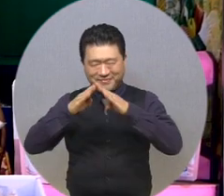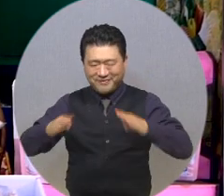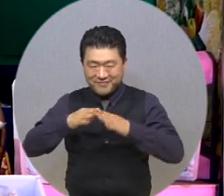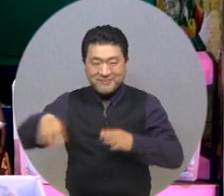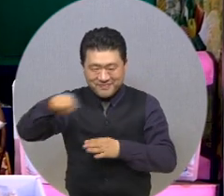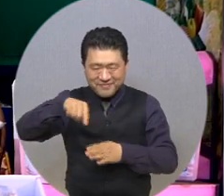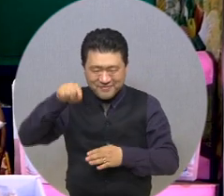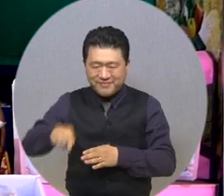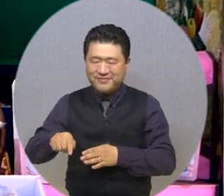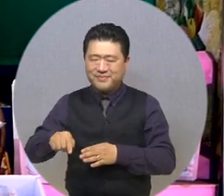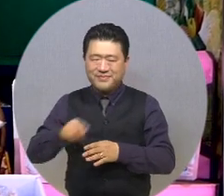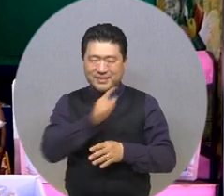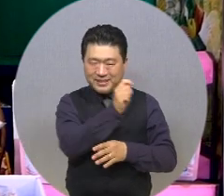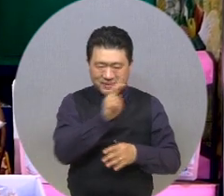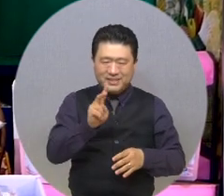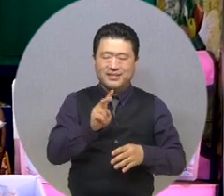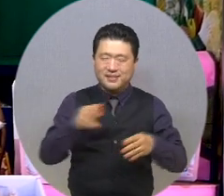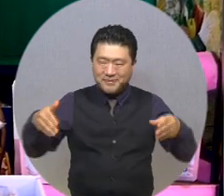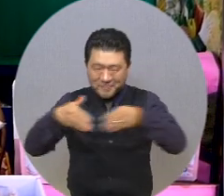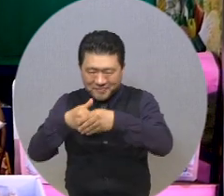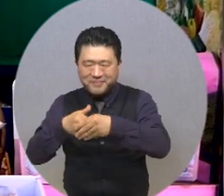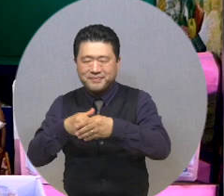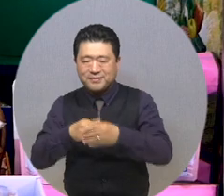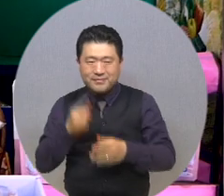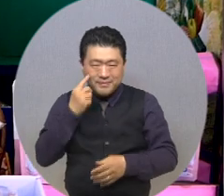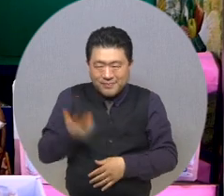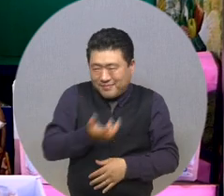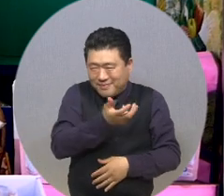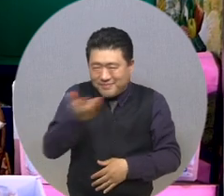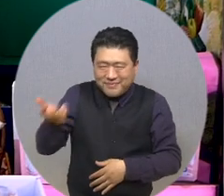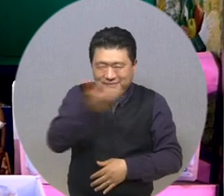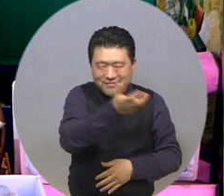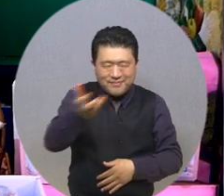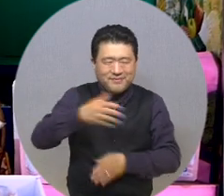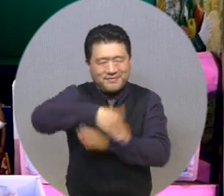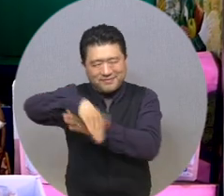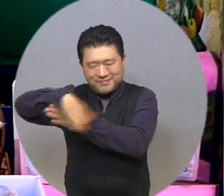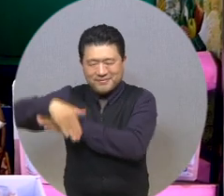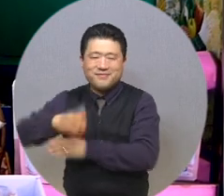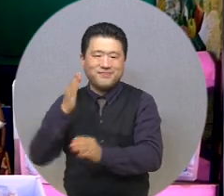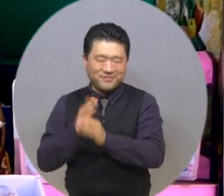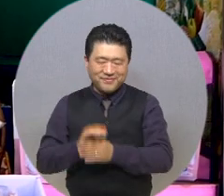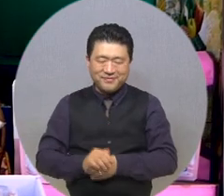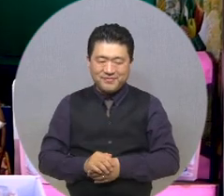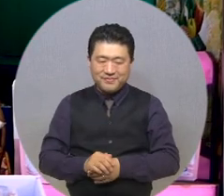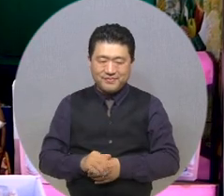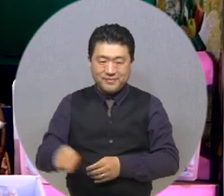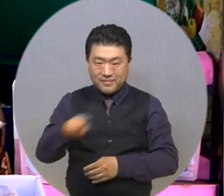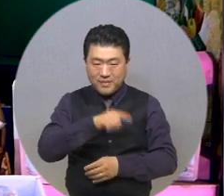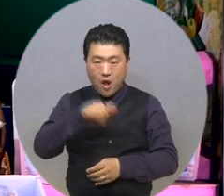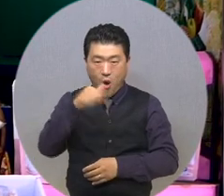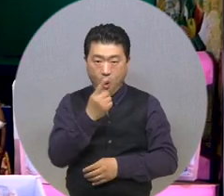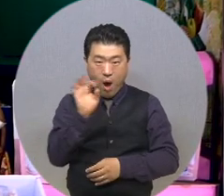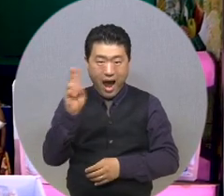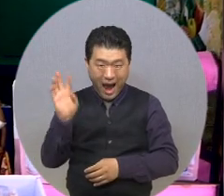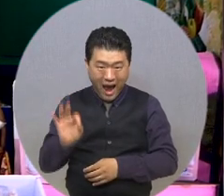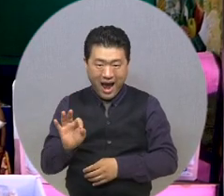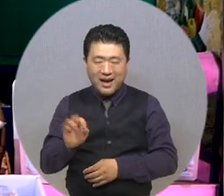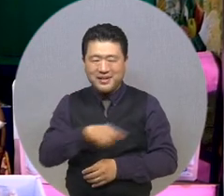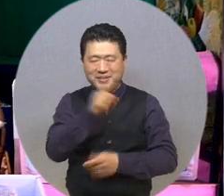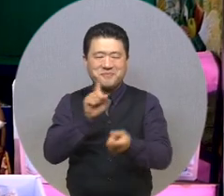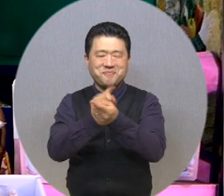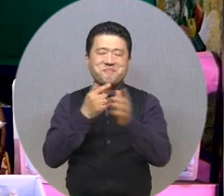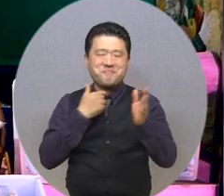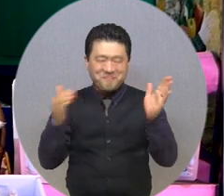국민안녕TV가 손잡고 지금 전국을 이렇게 이동 스튜디오로 다니고 있습니다. 자, 이번에는 전라남도 광양에서 여러분을